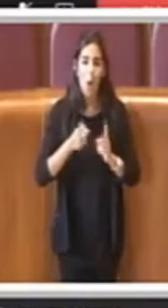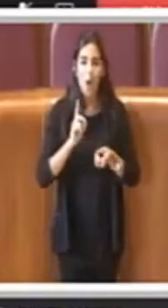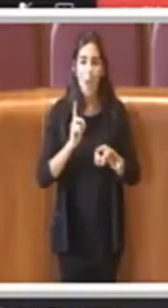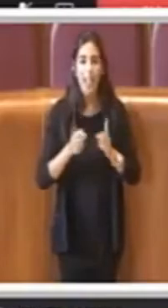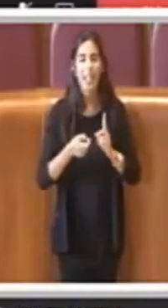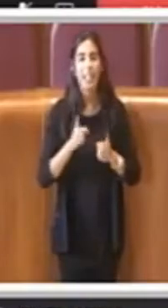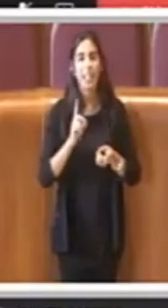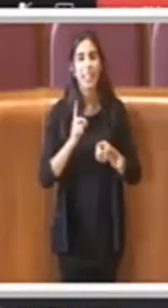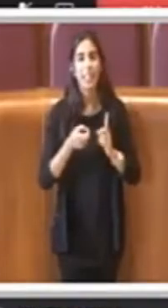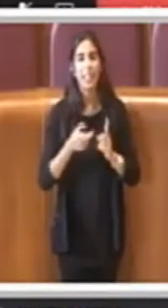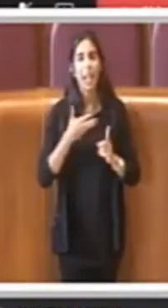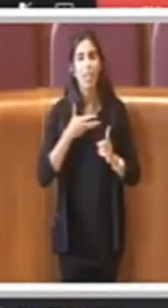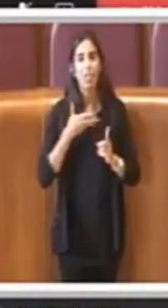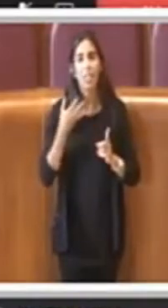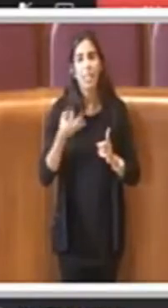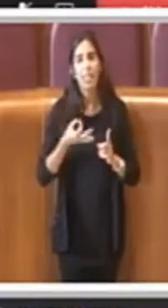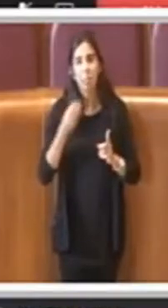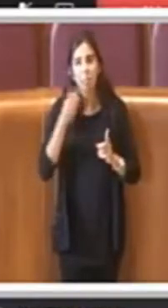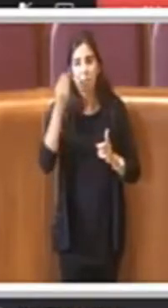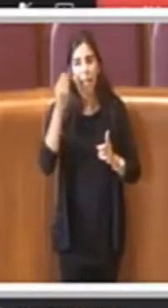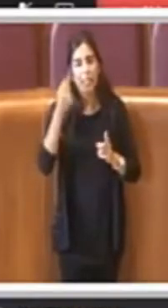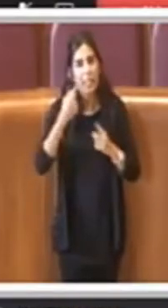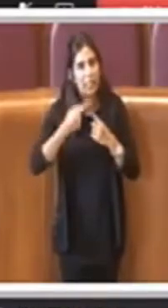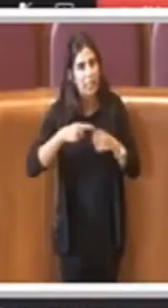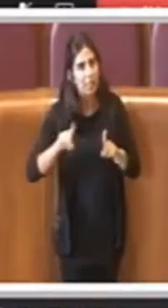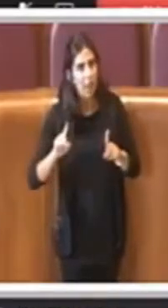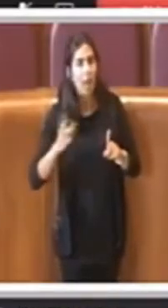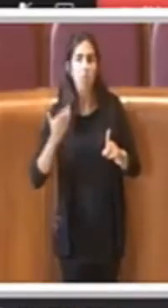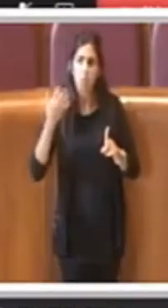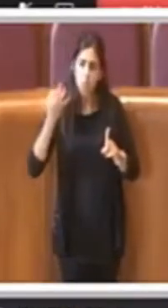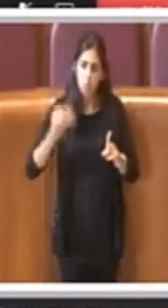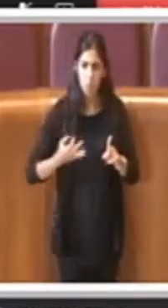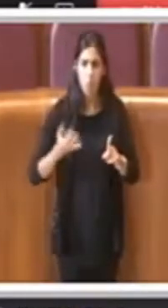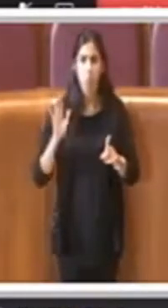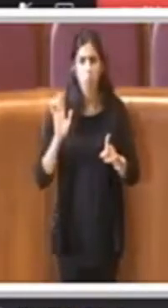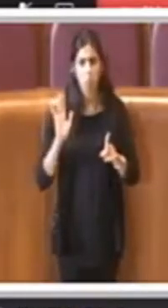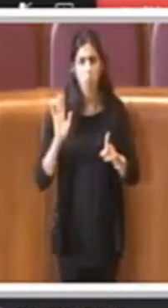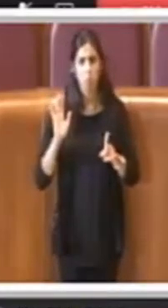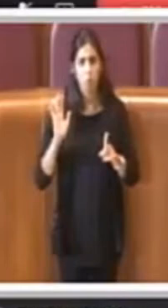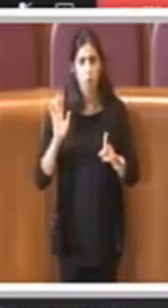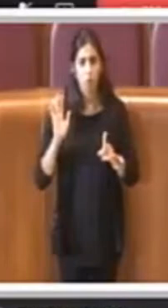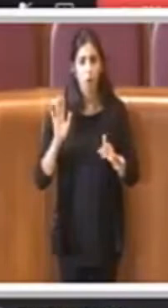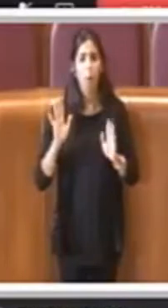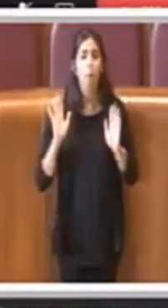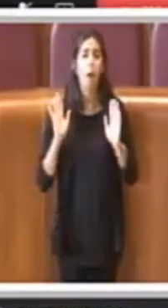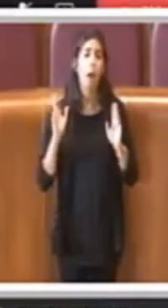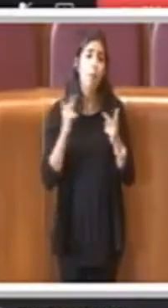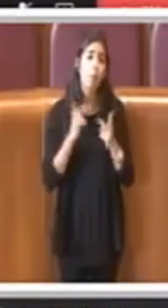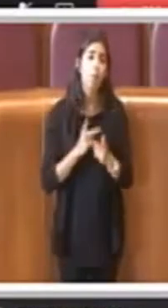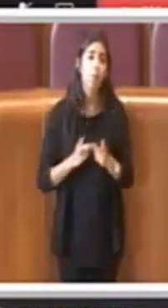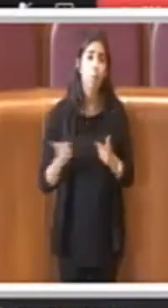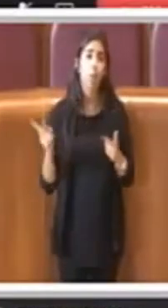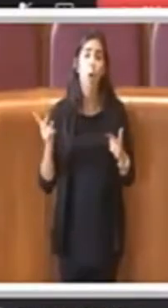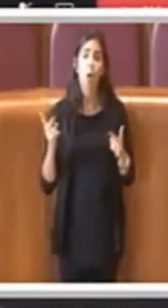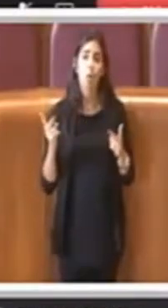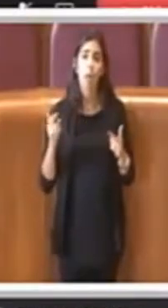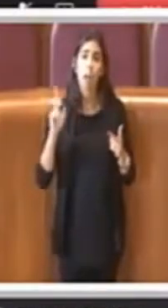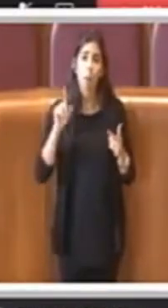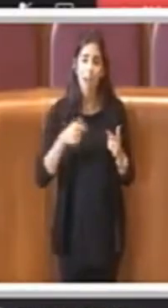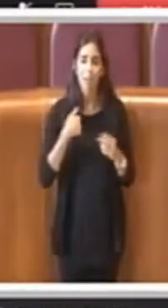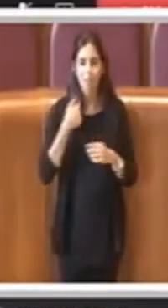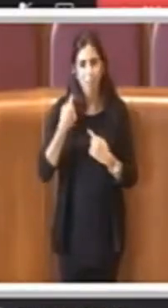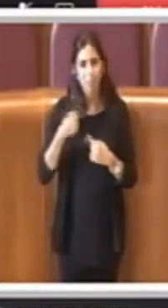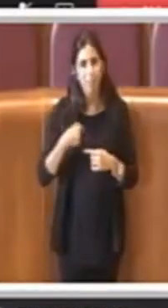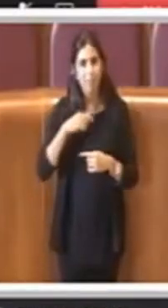si può avere delle posizioni legittime, magari anche diverse, però cerchiamo anche, lo chiedo alle opposizioni,